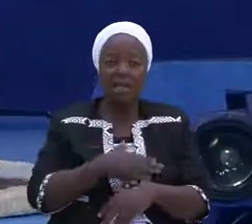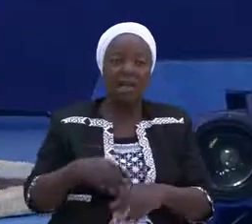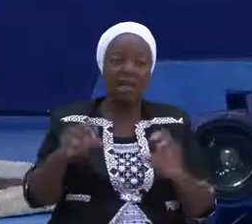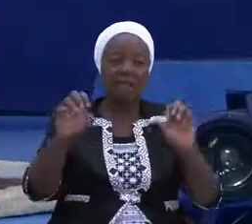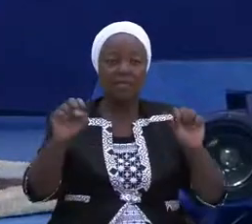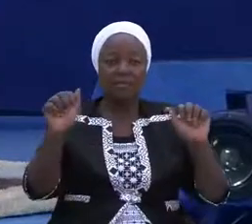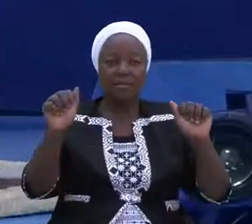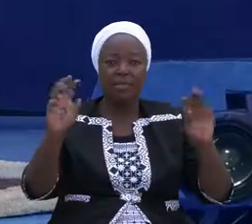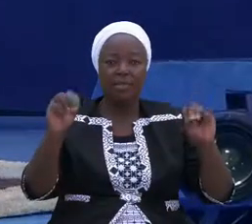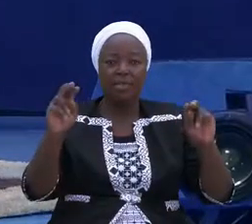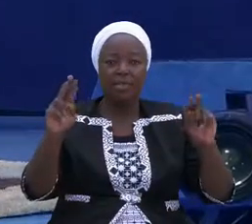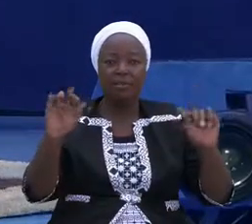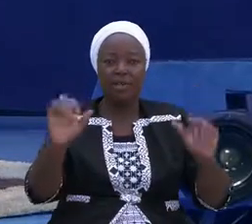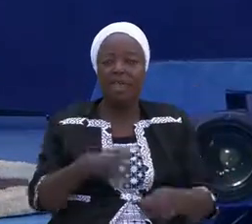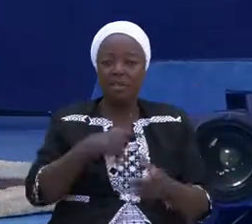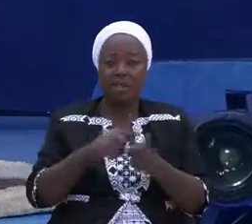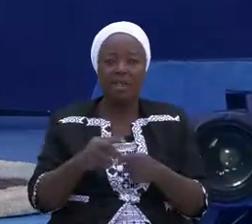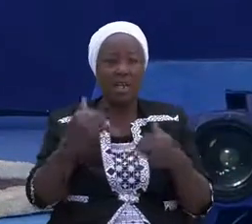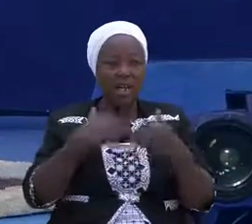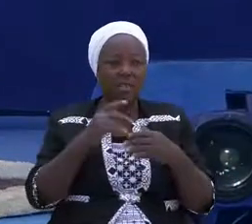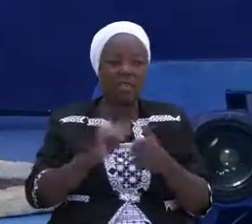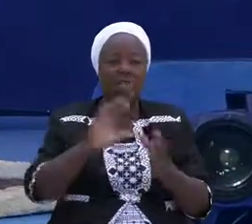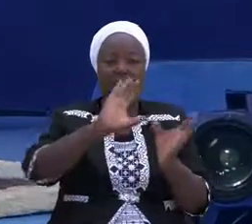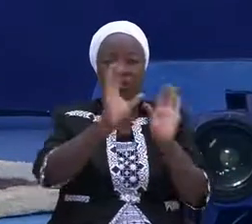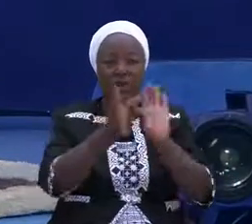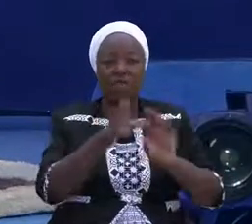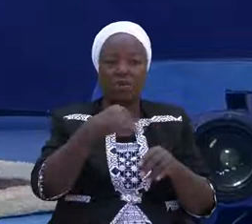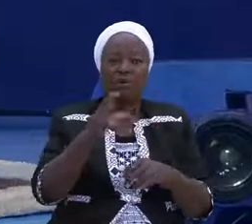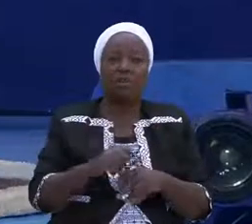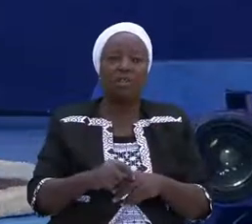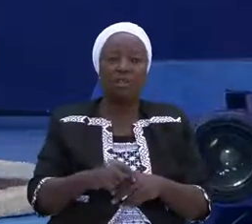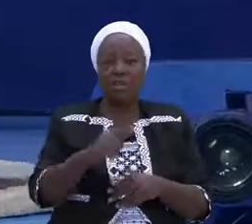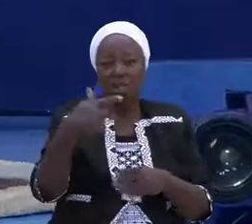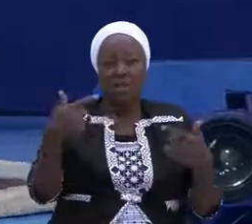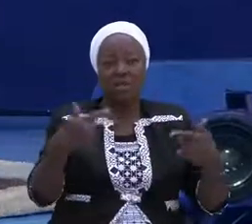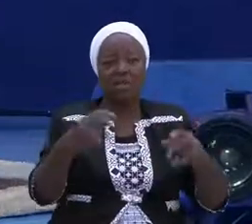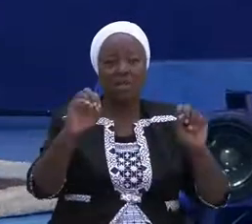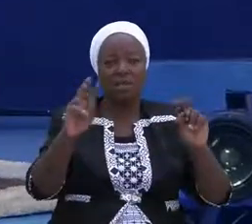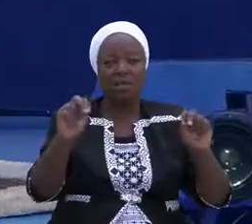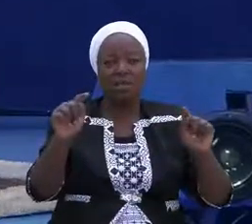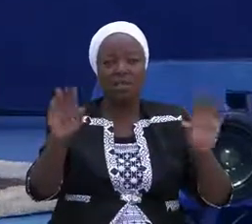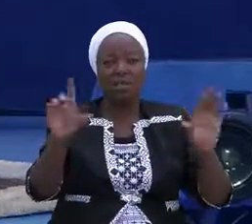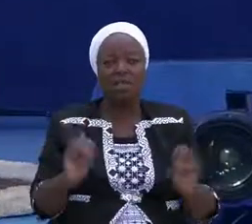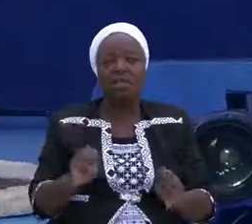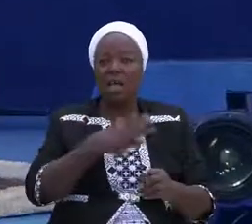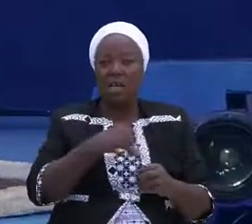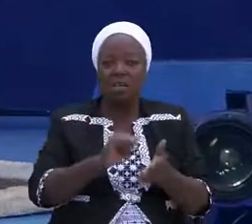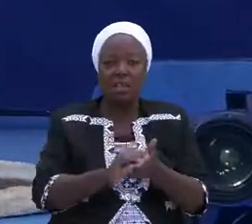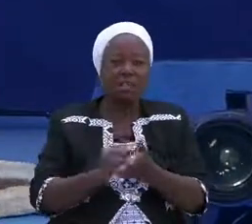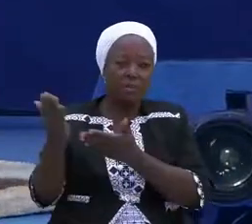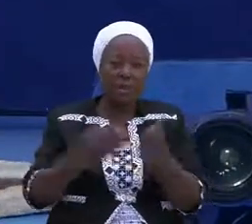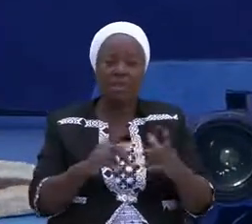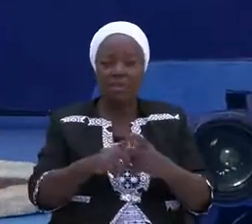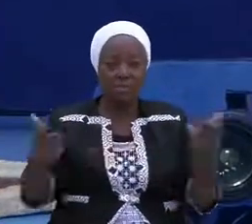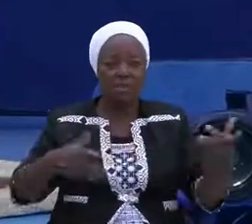la Phénicie et la Samarie, racontant la conversion des païens, et ils causèrent une grande joie